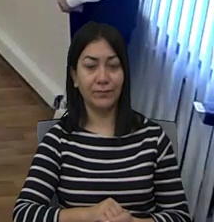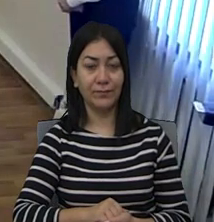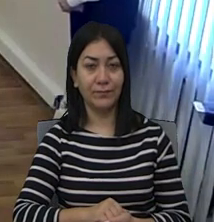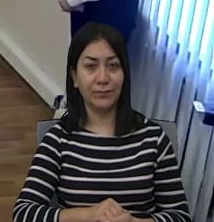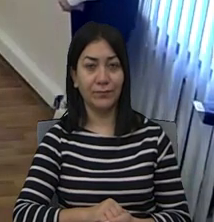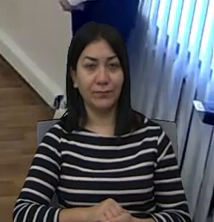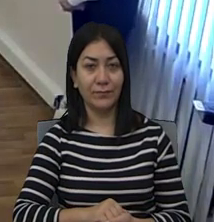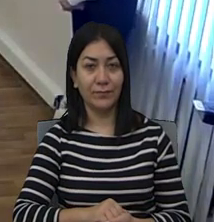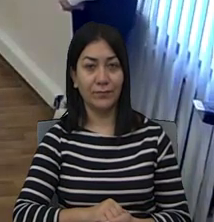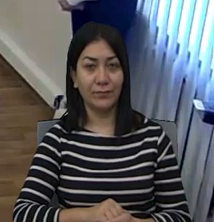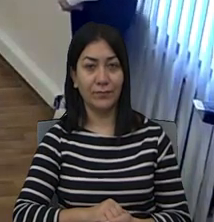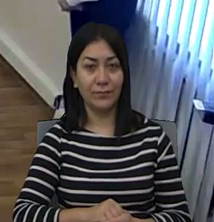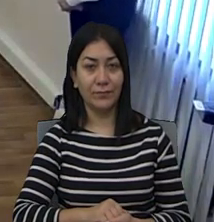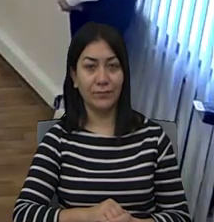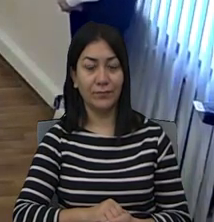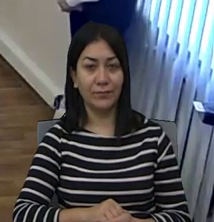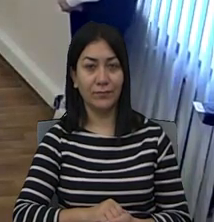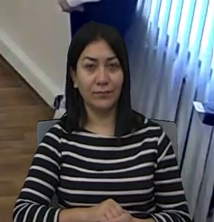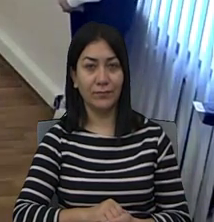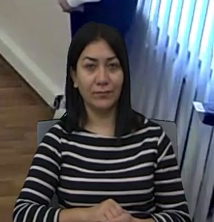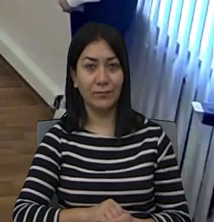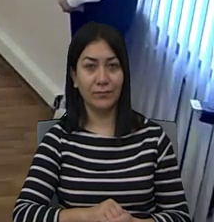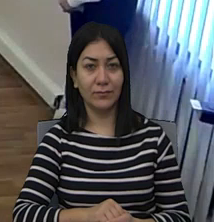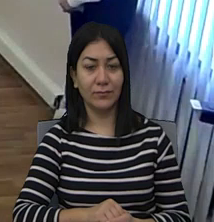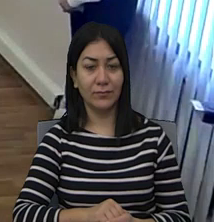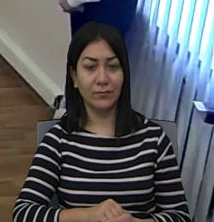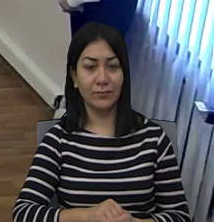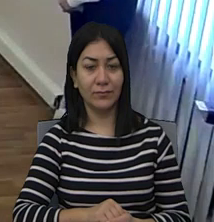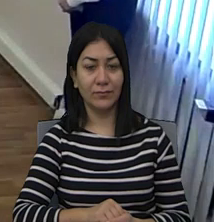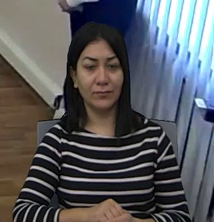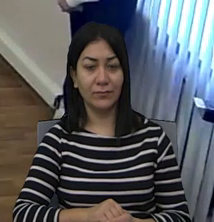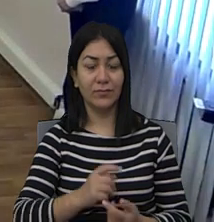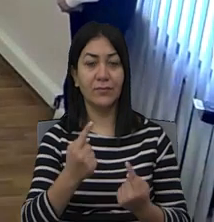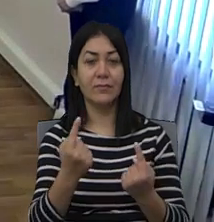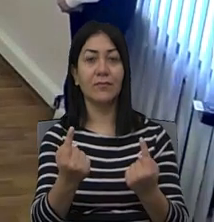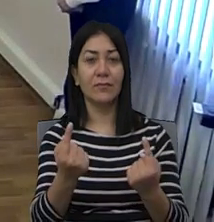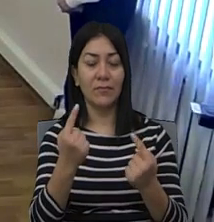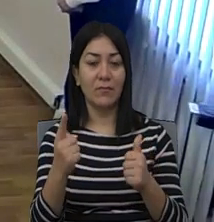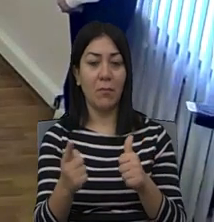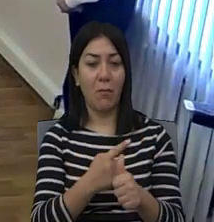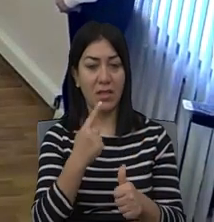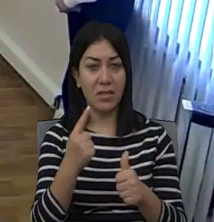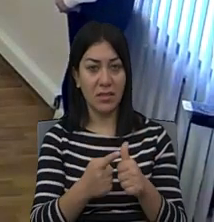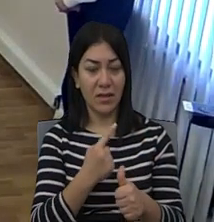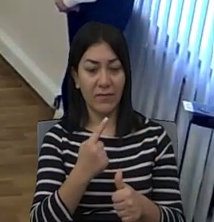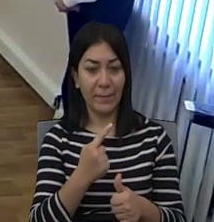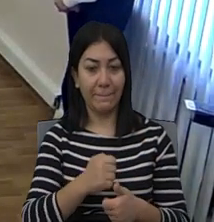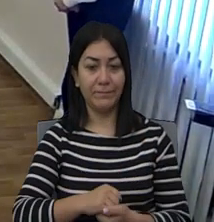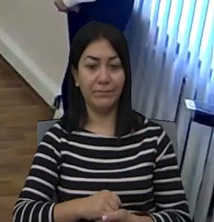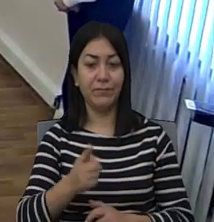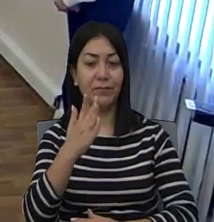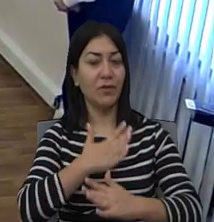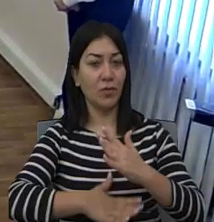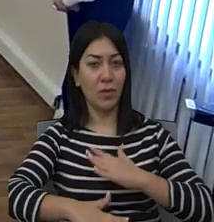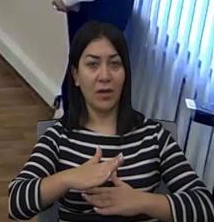CEC members under the leadership of Chairman Ovakimian. Սա մեծ պատիվ է եւ ուրախություն մեզ